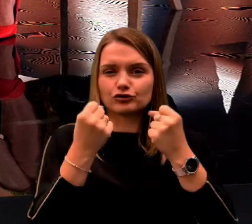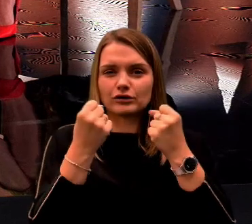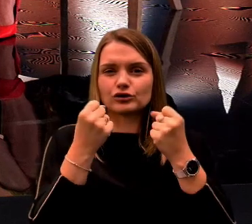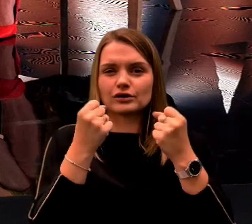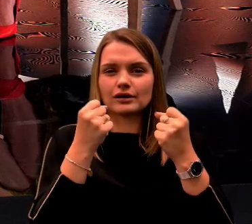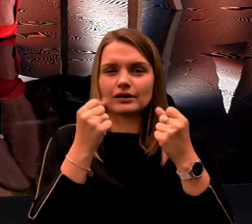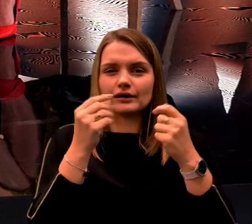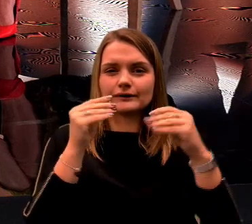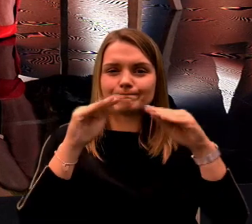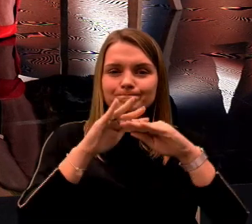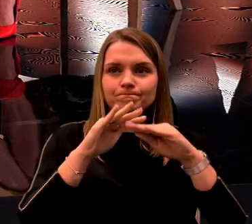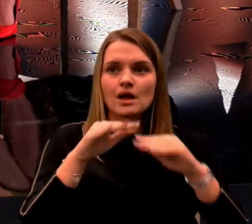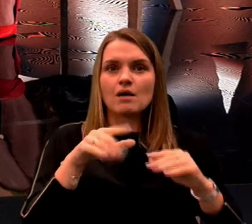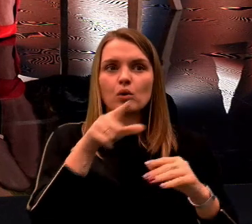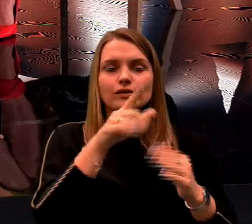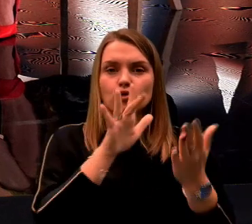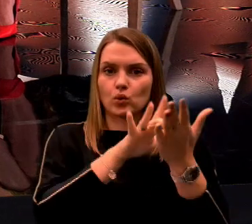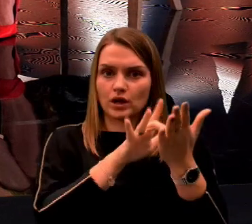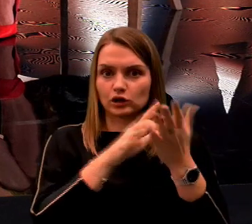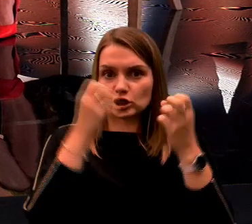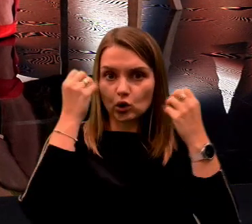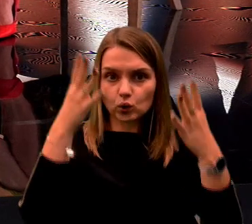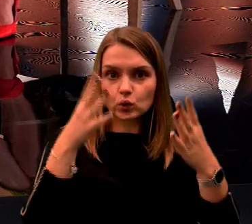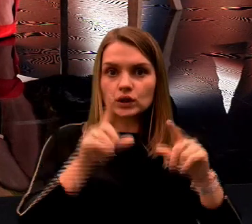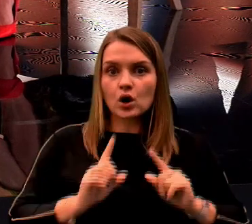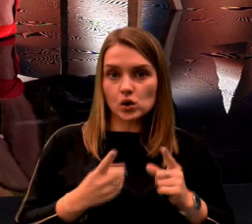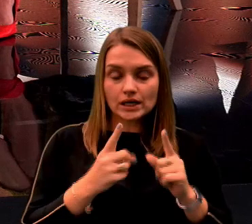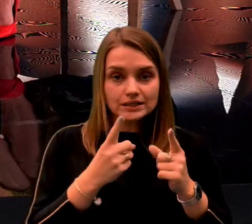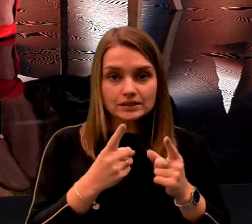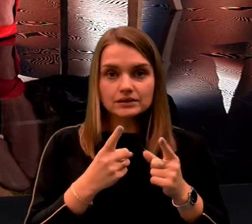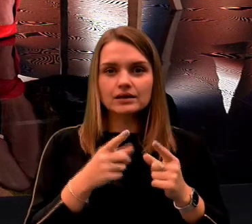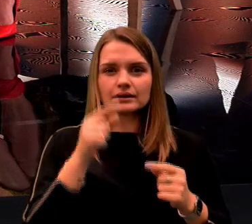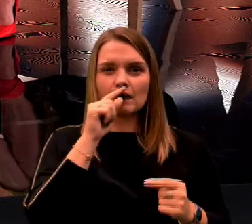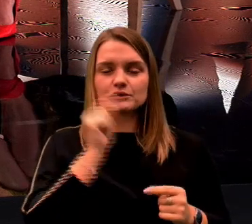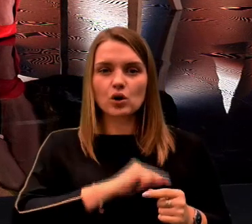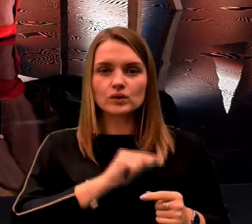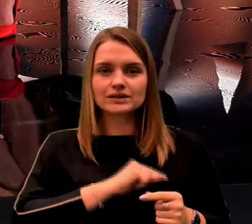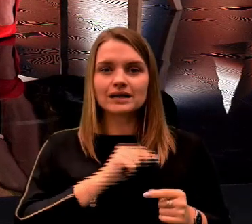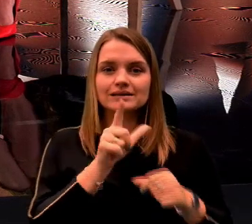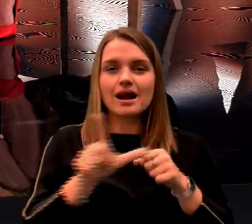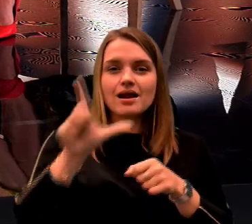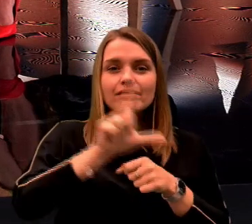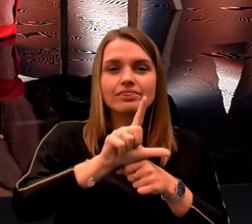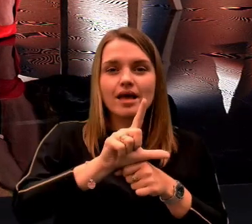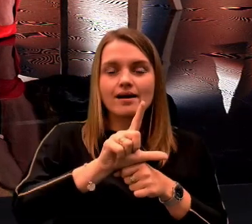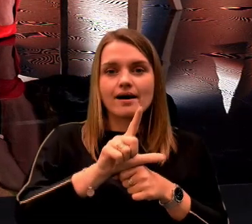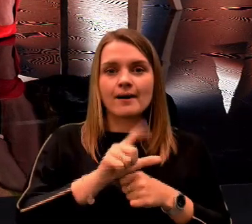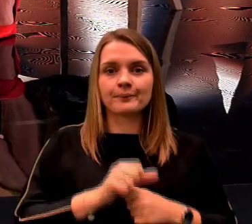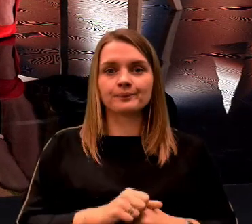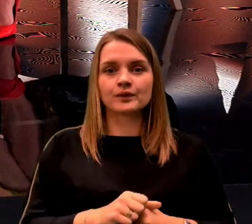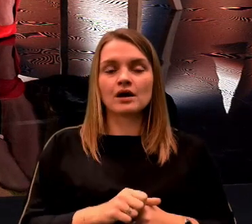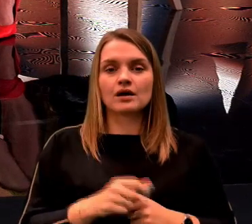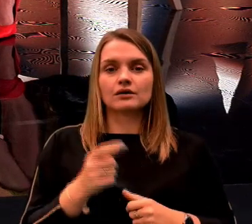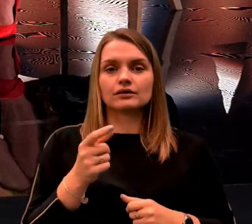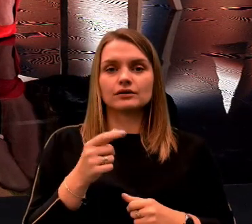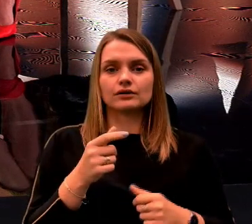to ty dotykasz kultury organizacyjnej, prawda? A znowu to, co ty powiedziałeś, to jest taka psychologizacja lidera, prawda? I sprowadzamy to tylko i